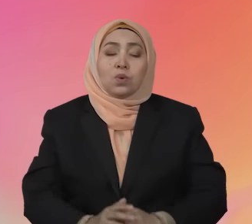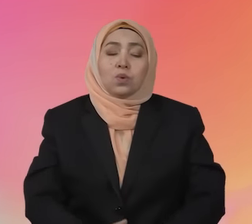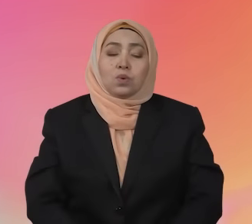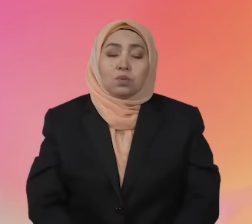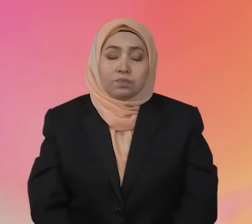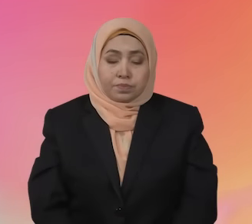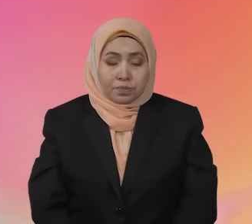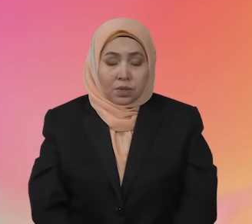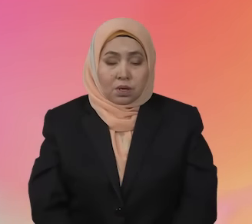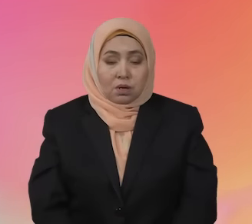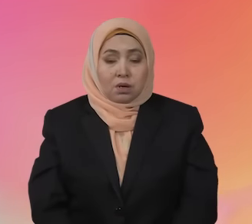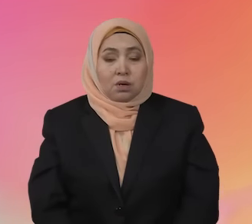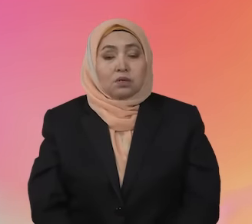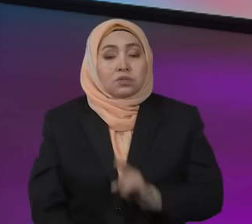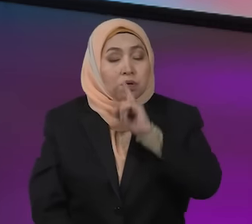المهتدين.